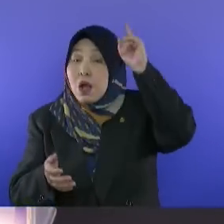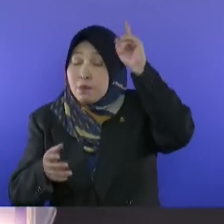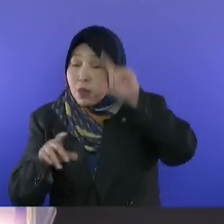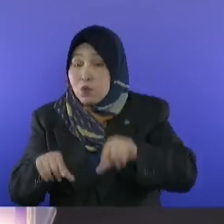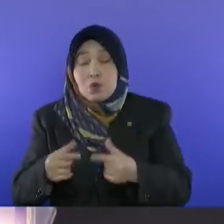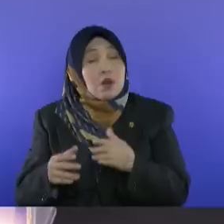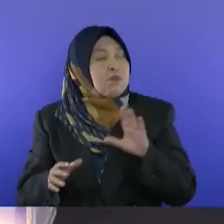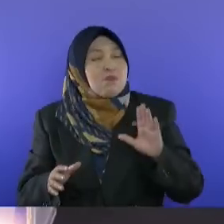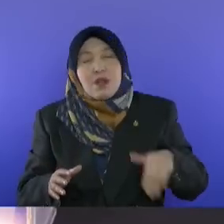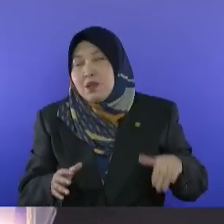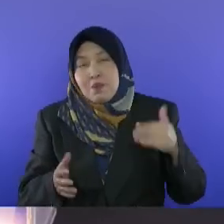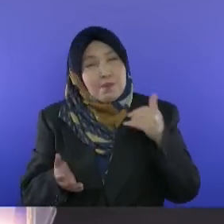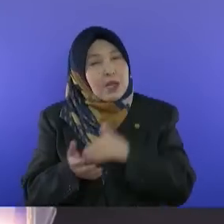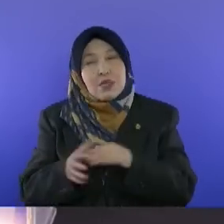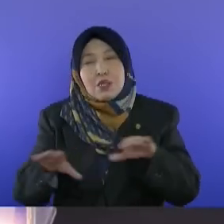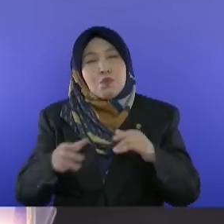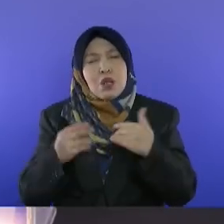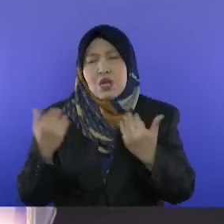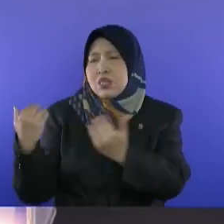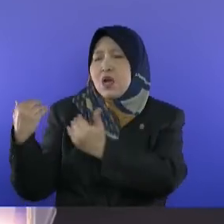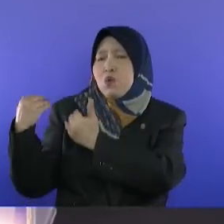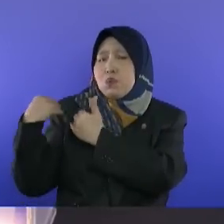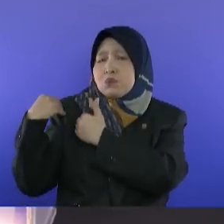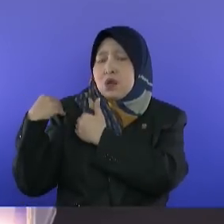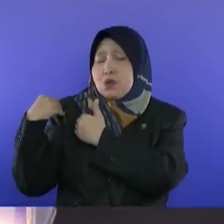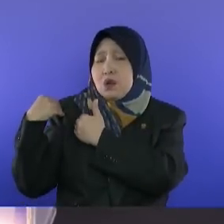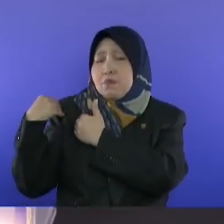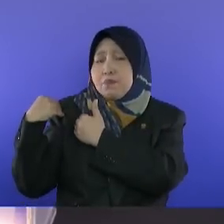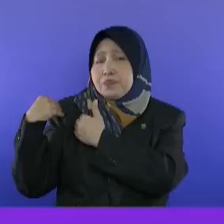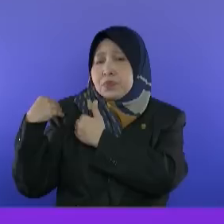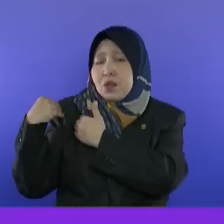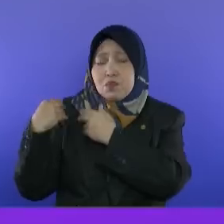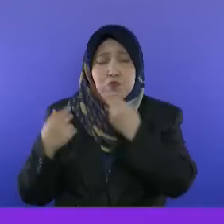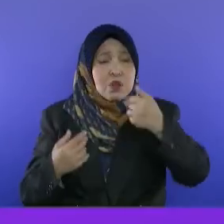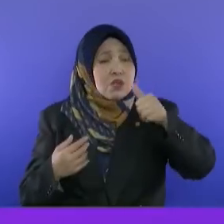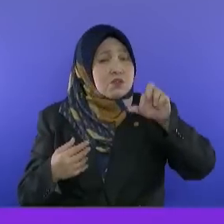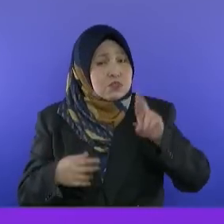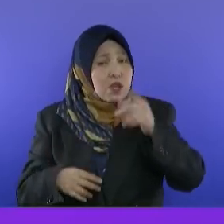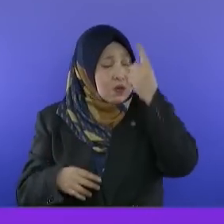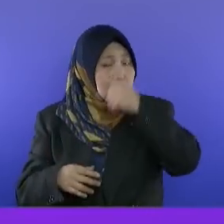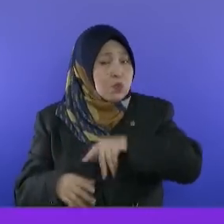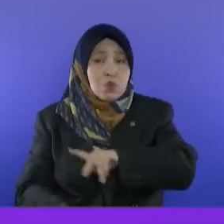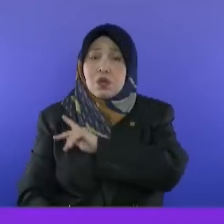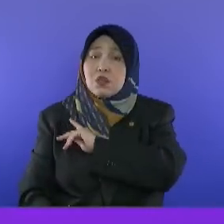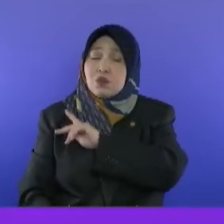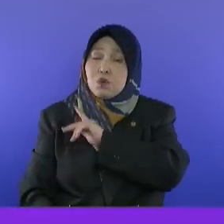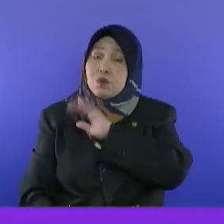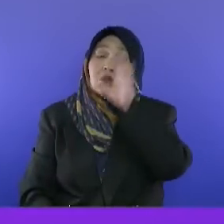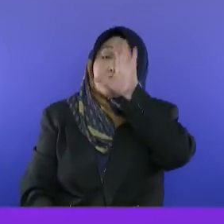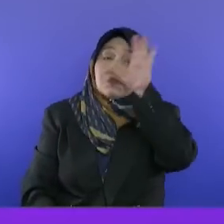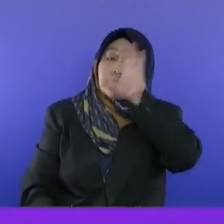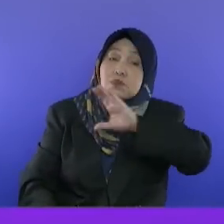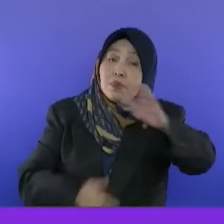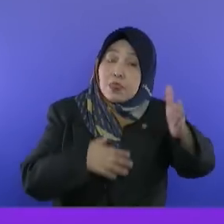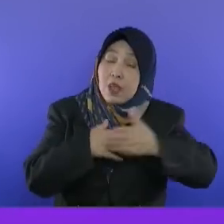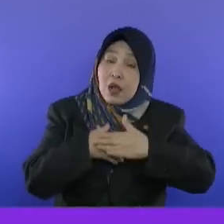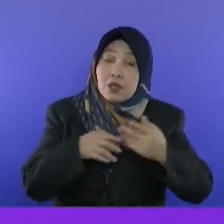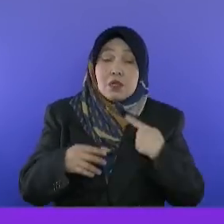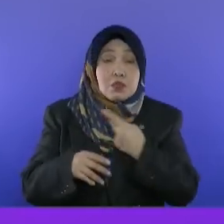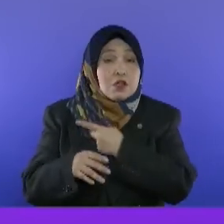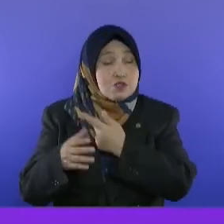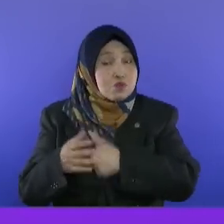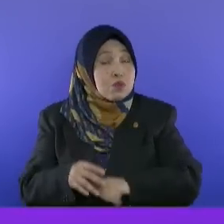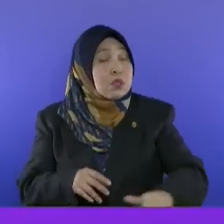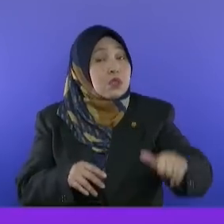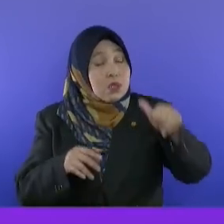mungkin belum lagi dibuat ini tanggung jawab ataupun peranan bagi HR bagi ketua-ketua cari Bali apabila kita sudah